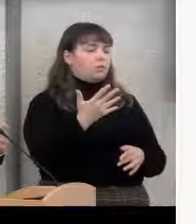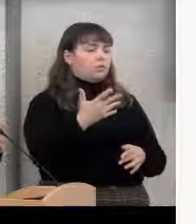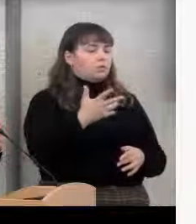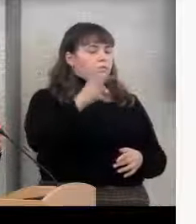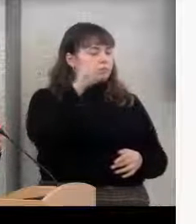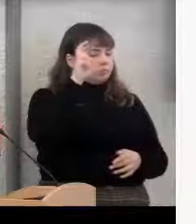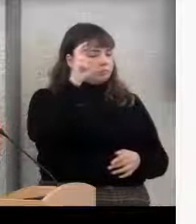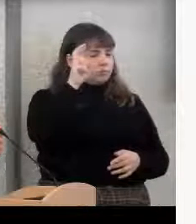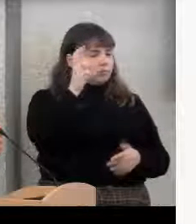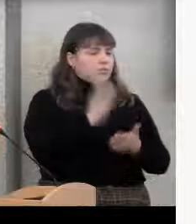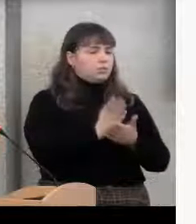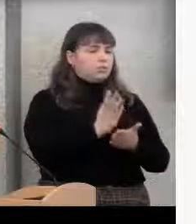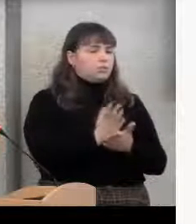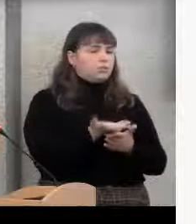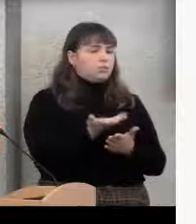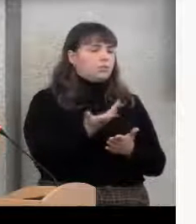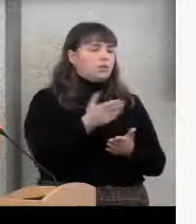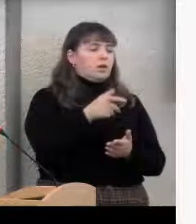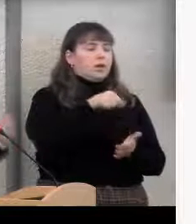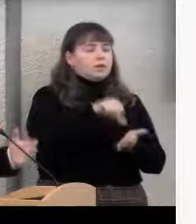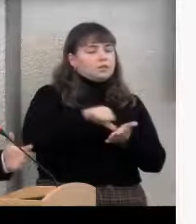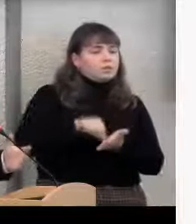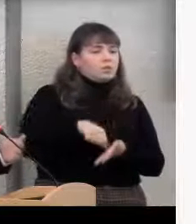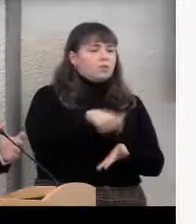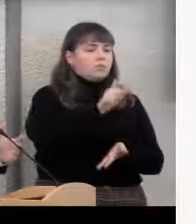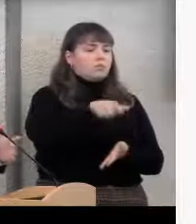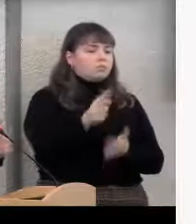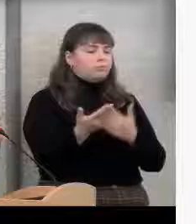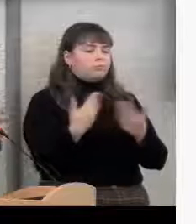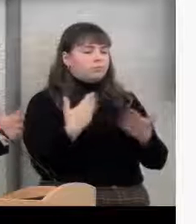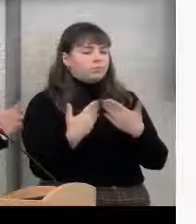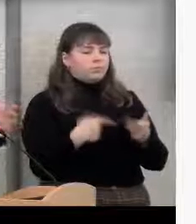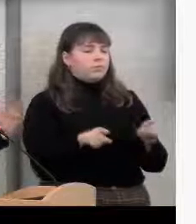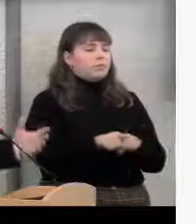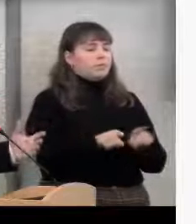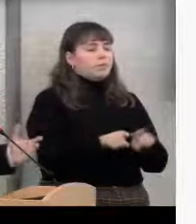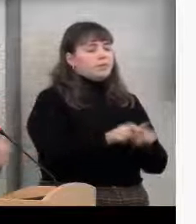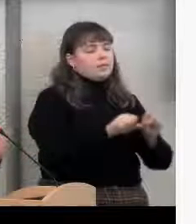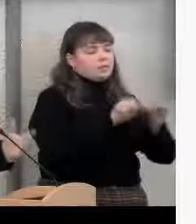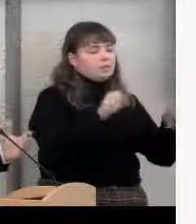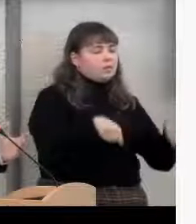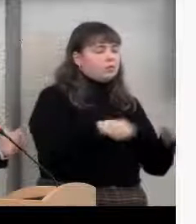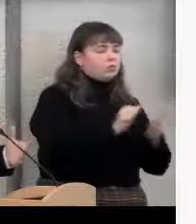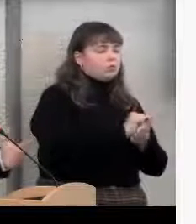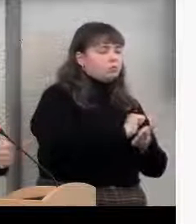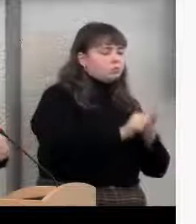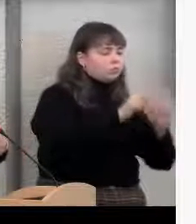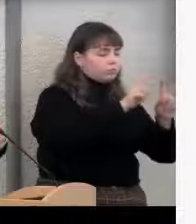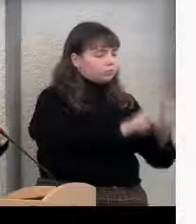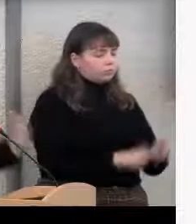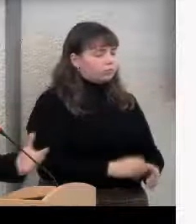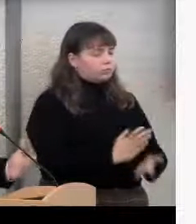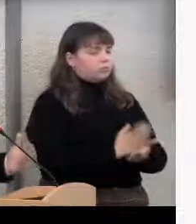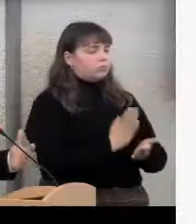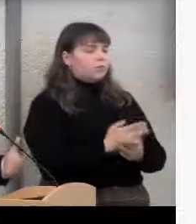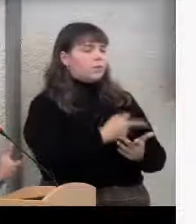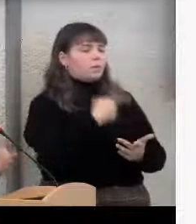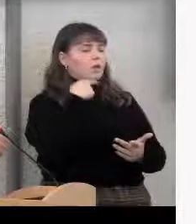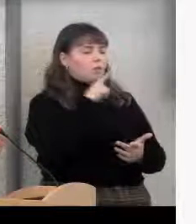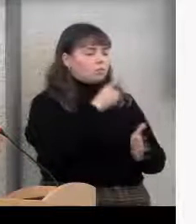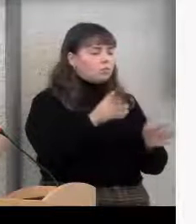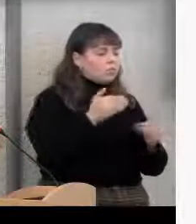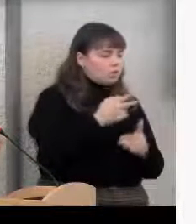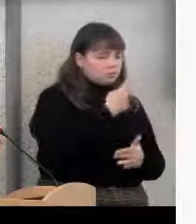šalių atstovais, taip pat nagrinėjome strateginius dokumentus ir apžvelgėme visą ekosistemą ir kokie yra